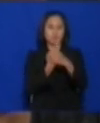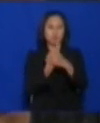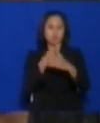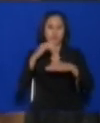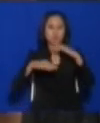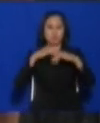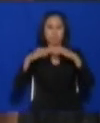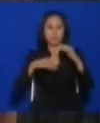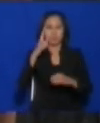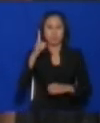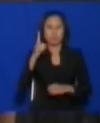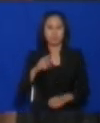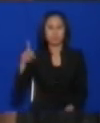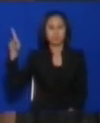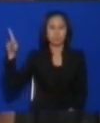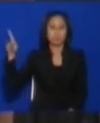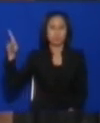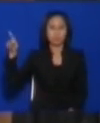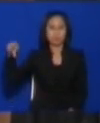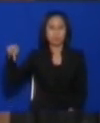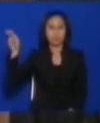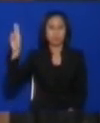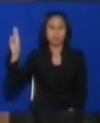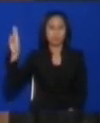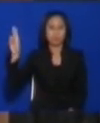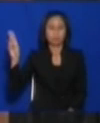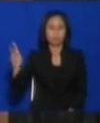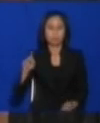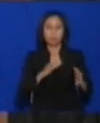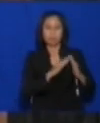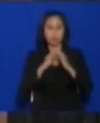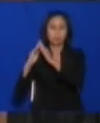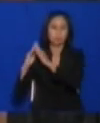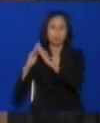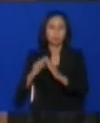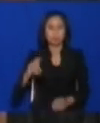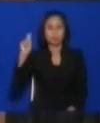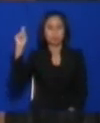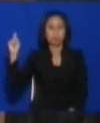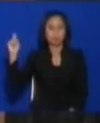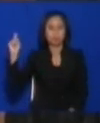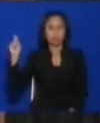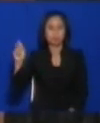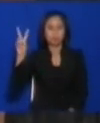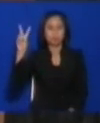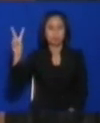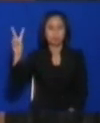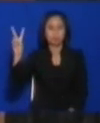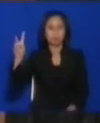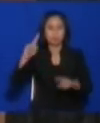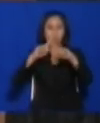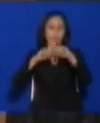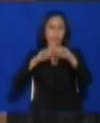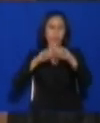KPU Kota Tegal menyelenggarakan rencananya dua kali debat Oleh karena itu kami kemarin